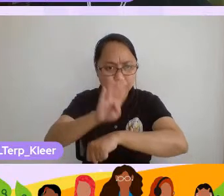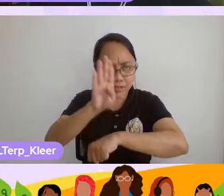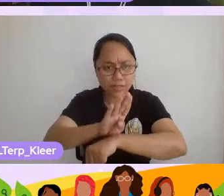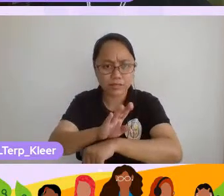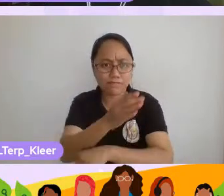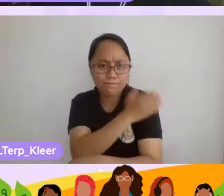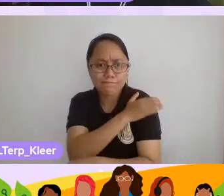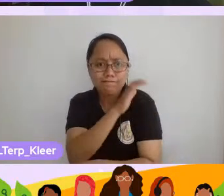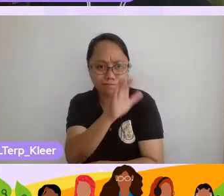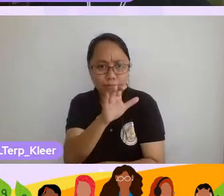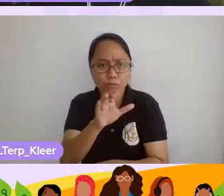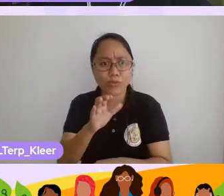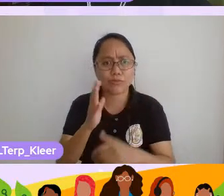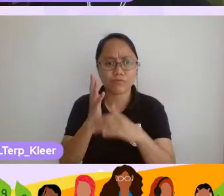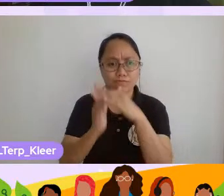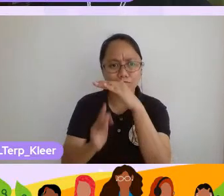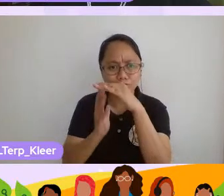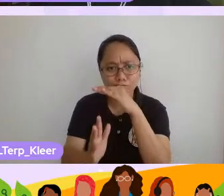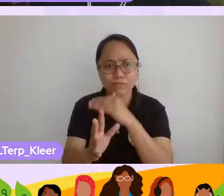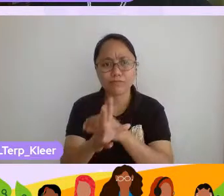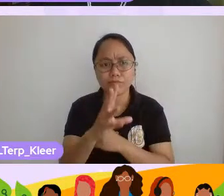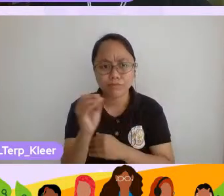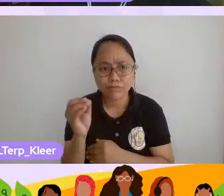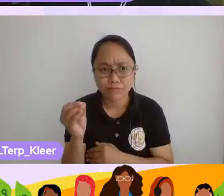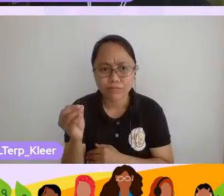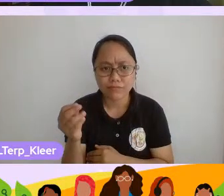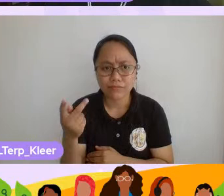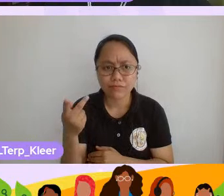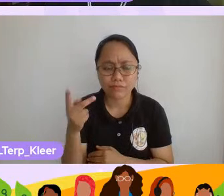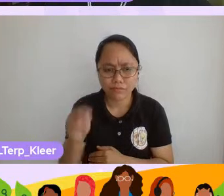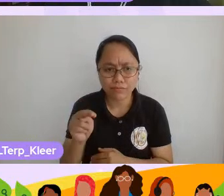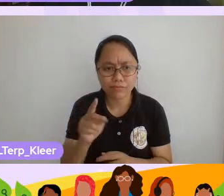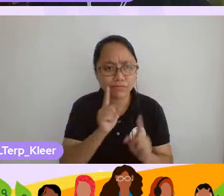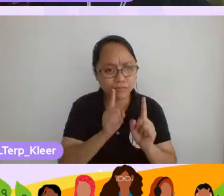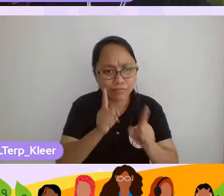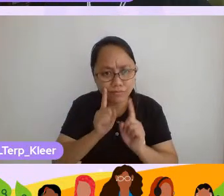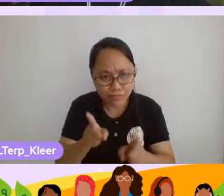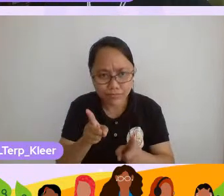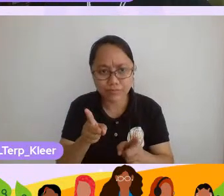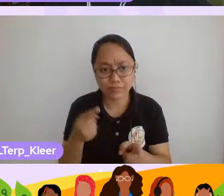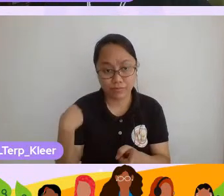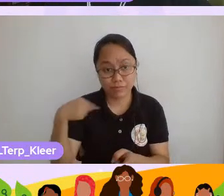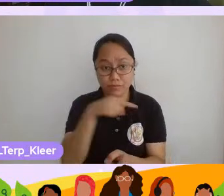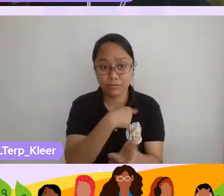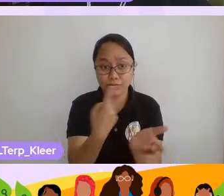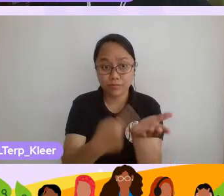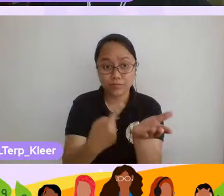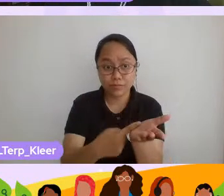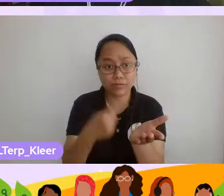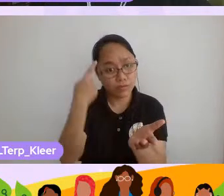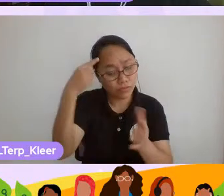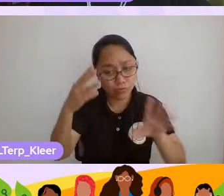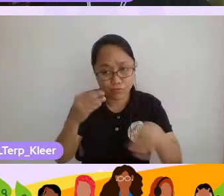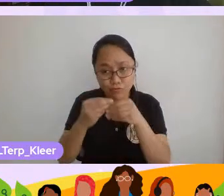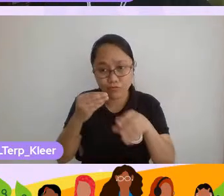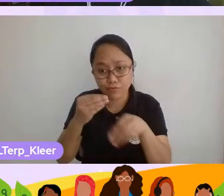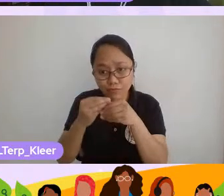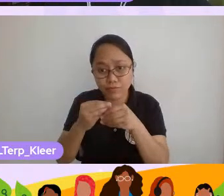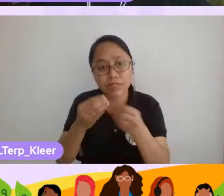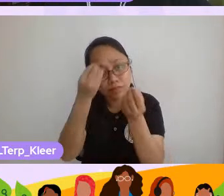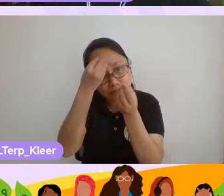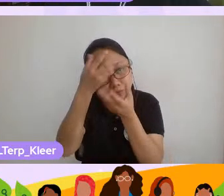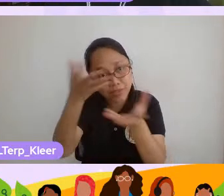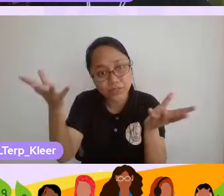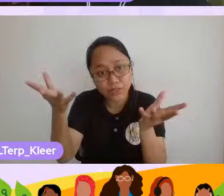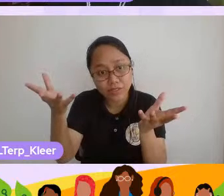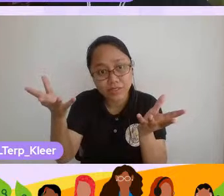some of the programs and projects pa lang po ang aking na-i-discuss sa inyo. Para po sa karagdagang mga impormasyon, you could log on